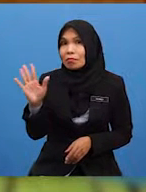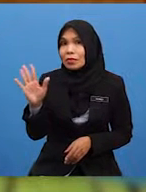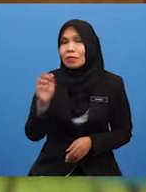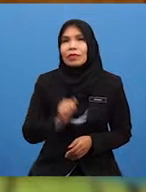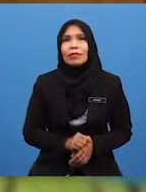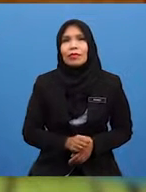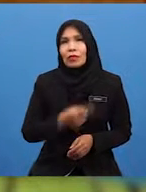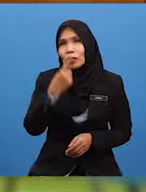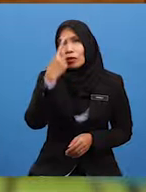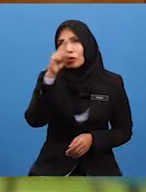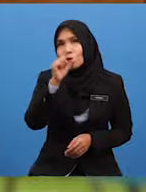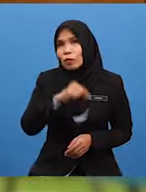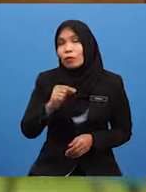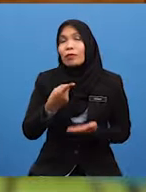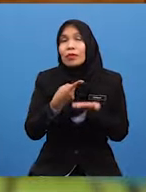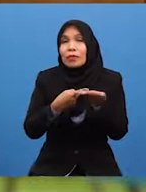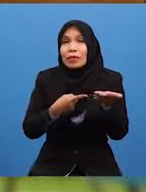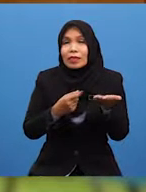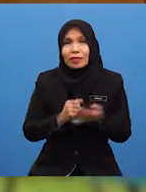1, 2, 4, 5 untuk huruf apa?